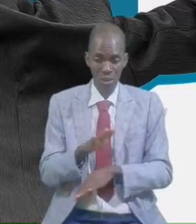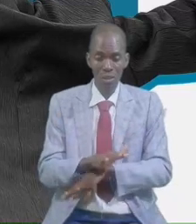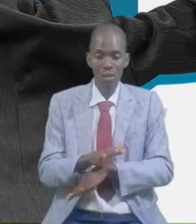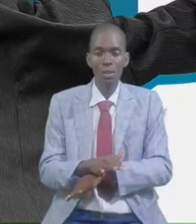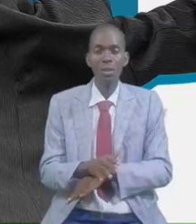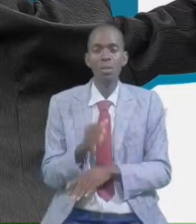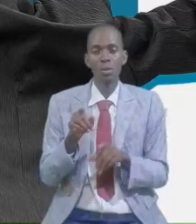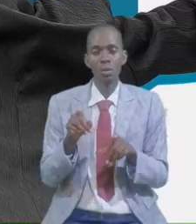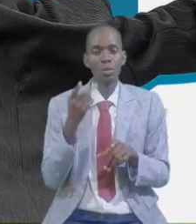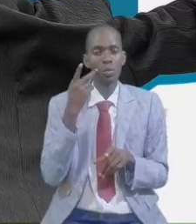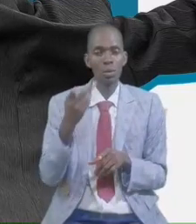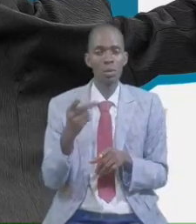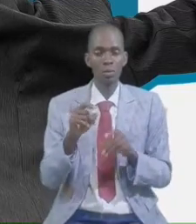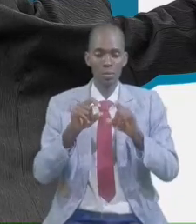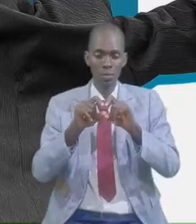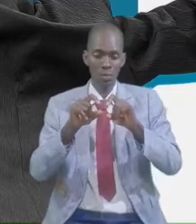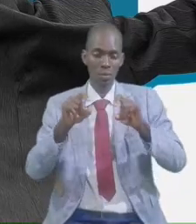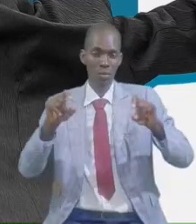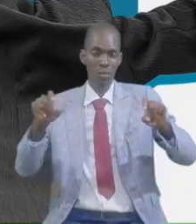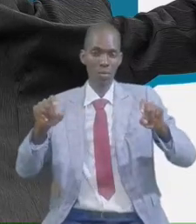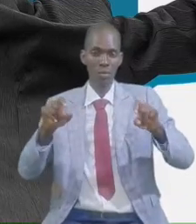un lien